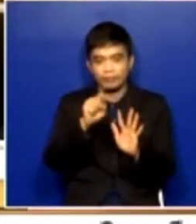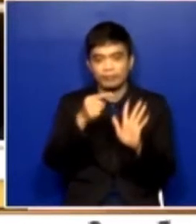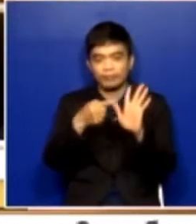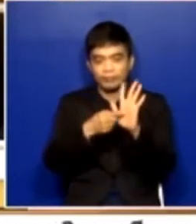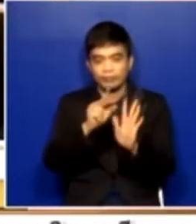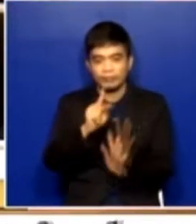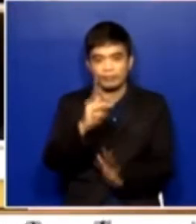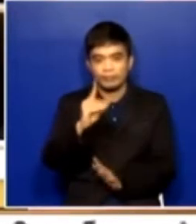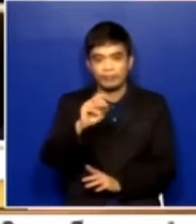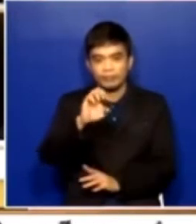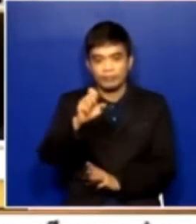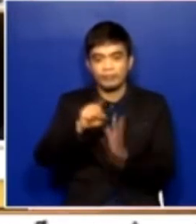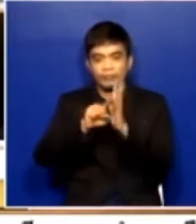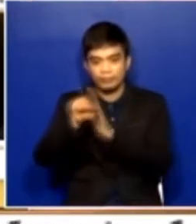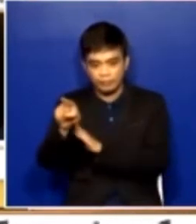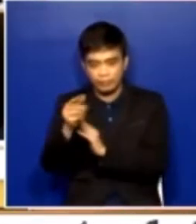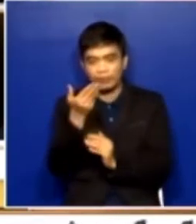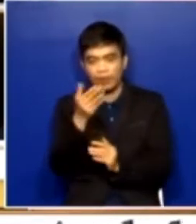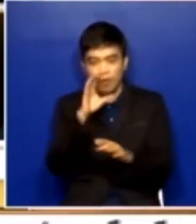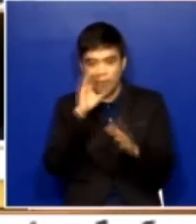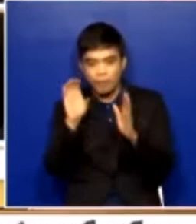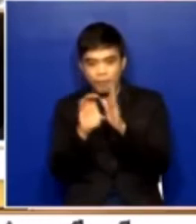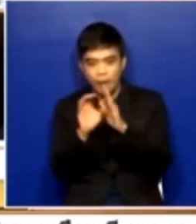ห้องสดครับขอภาพนะครับ